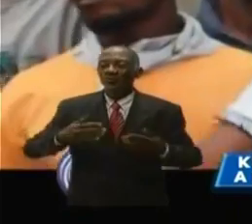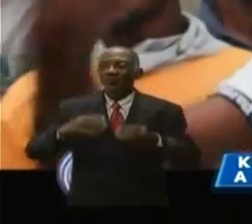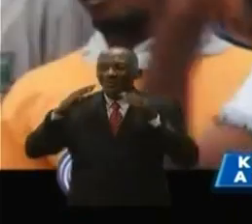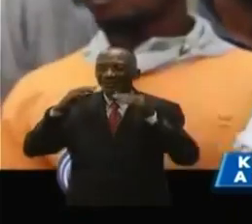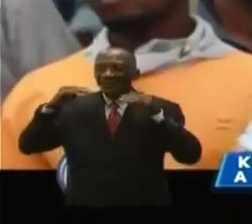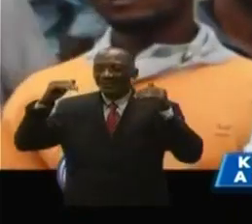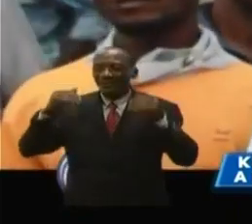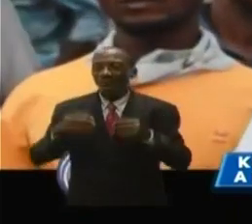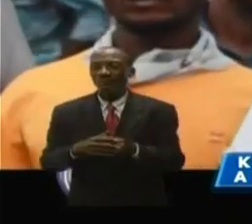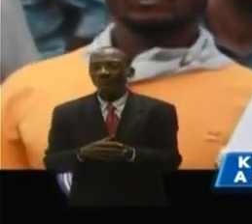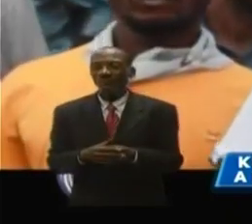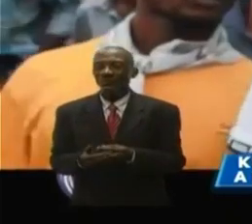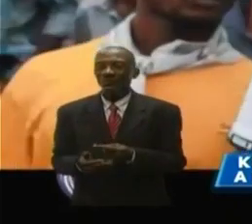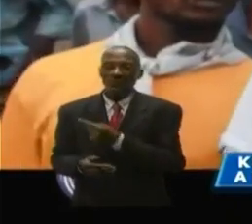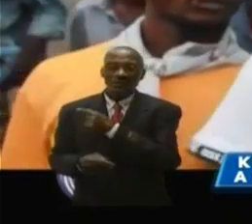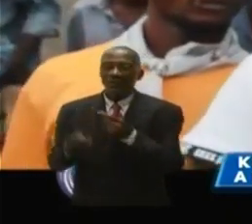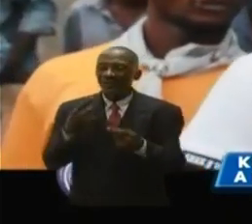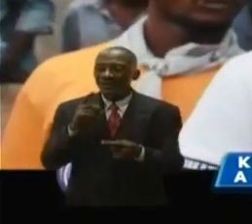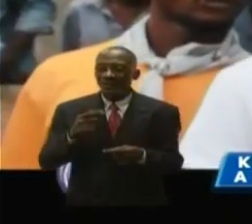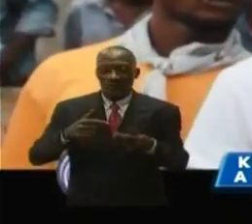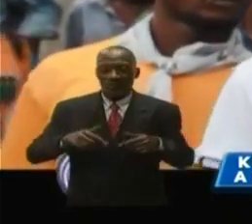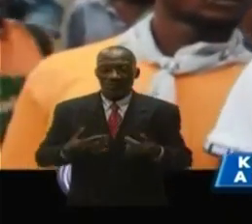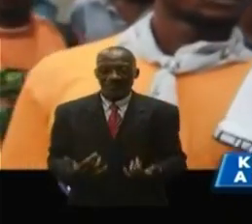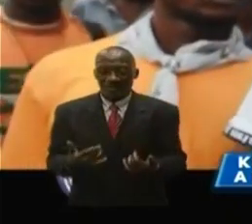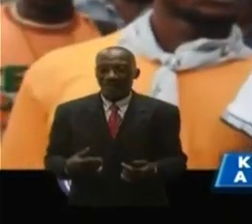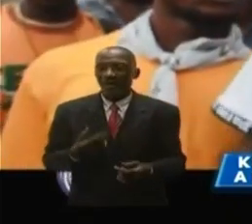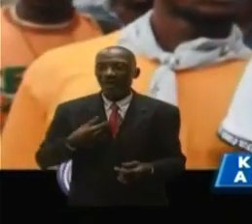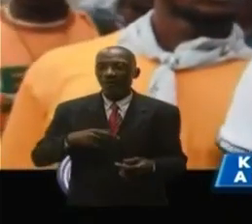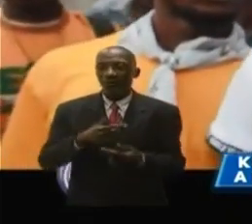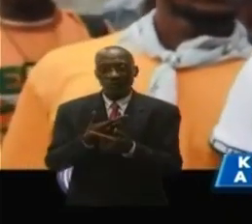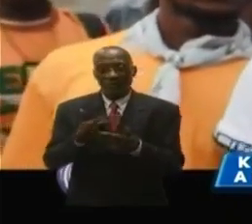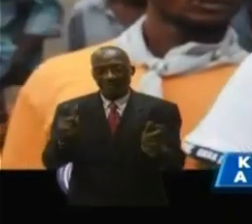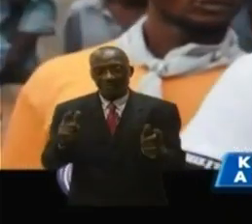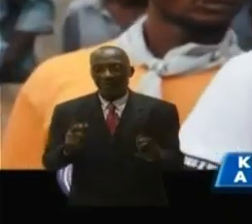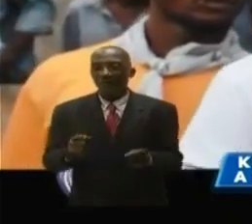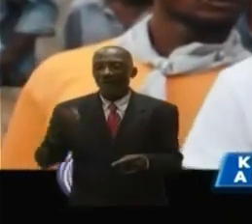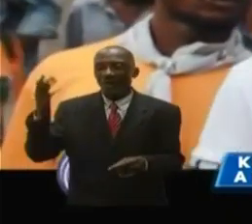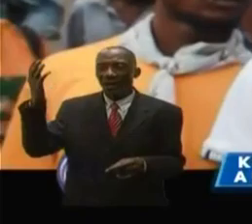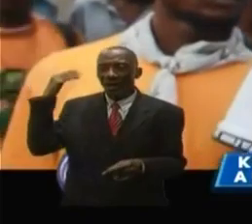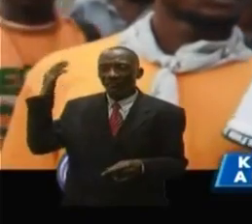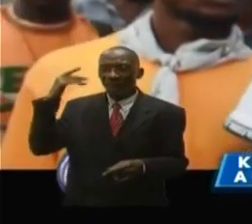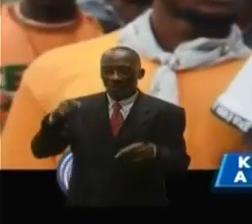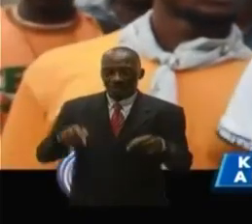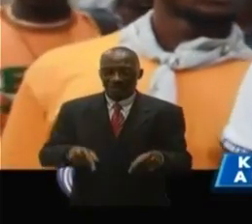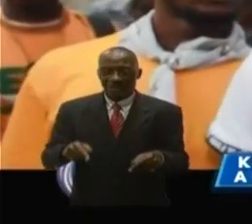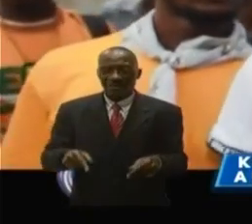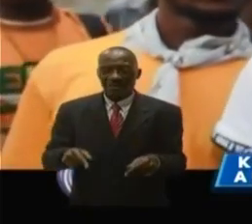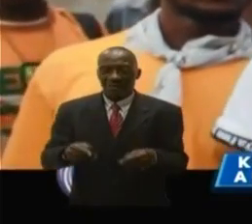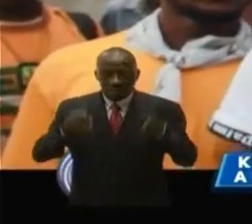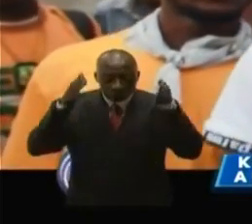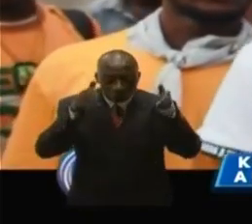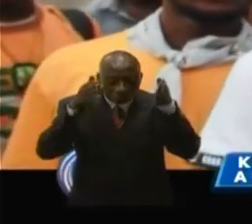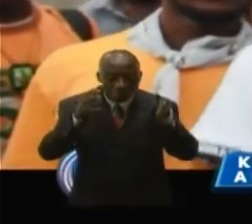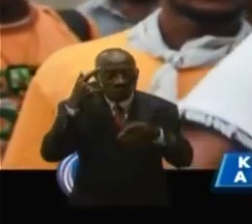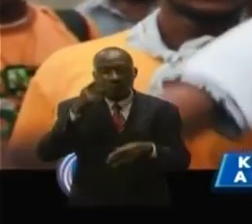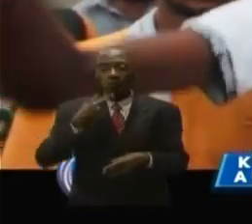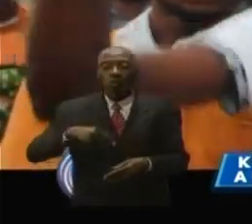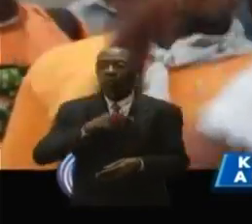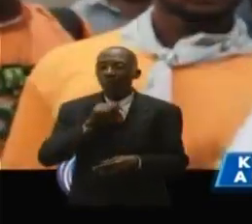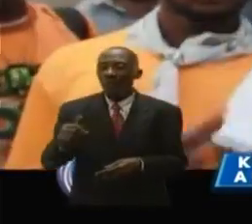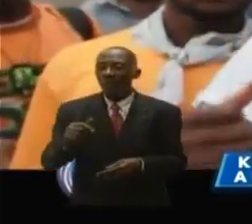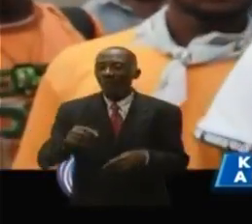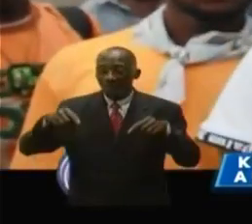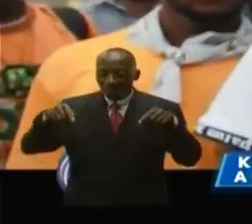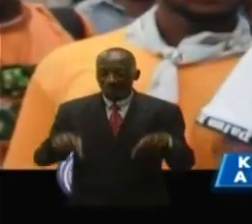une carte de la classe de libération. Totikara isolé pendant longtemps. Joseph Mouina vient nous apporter la lumière.